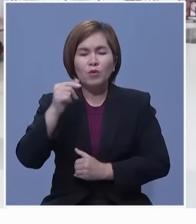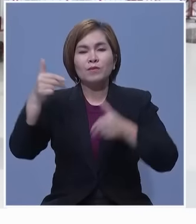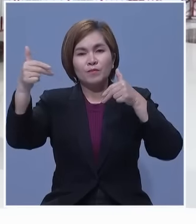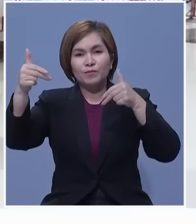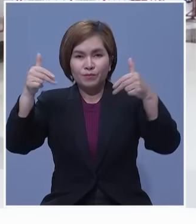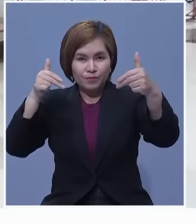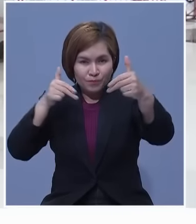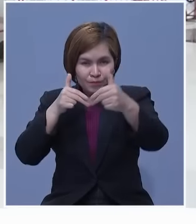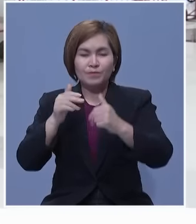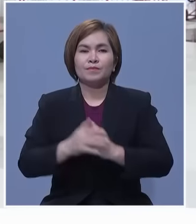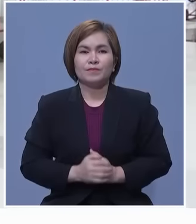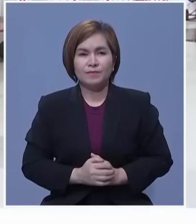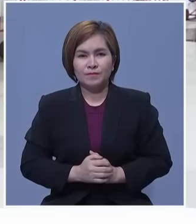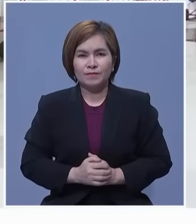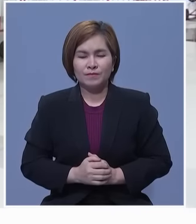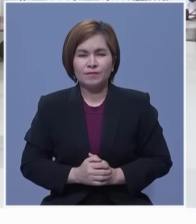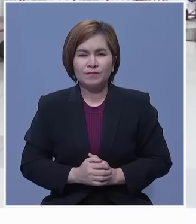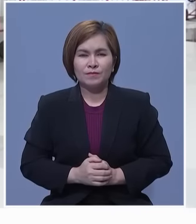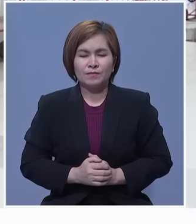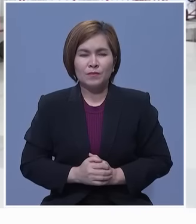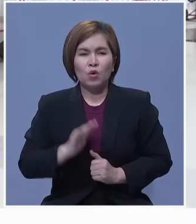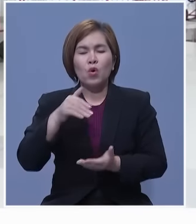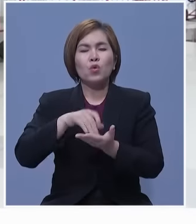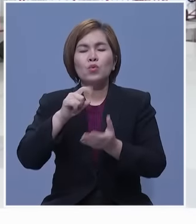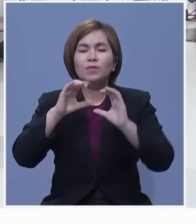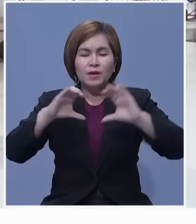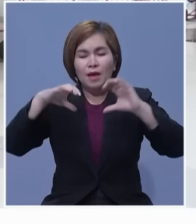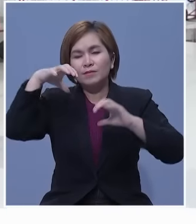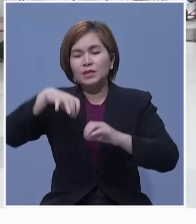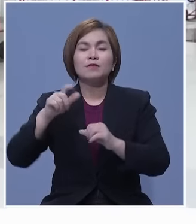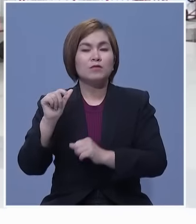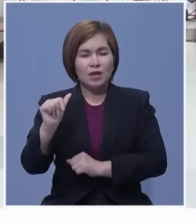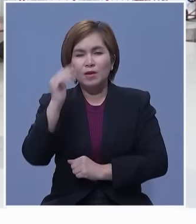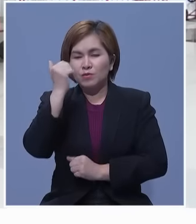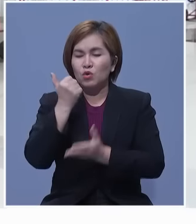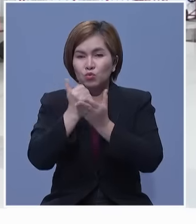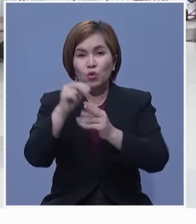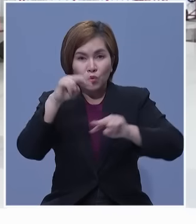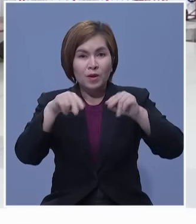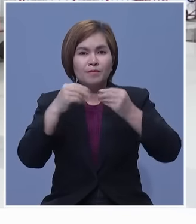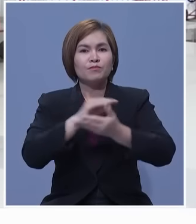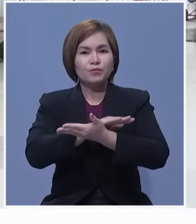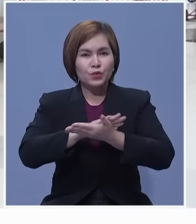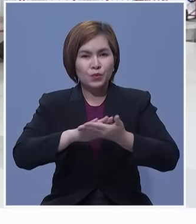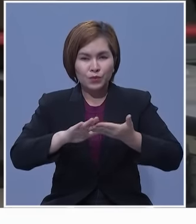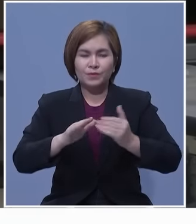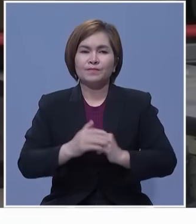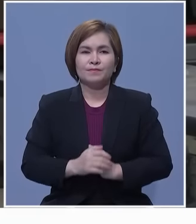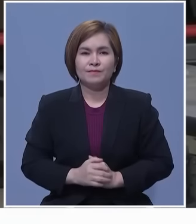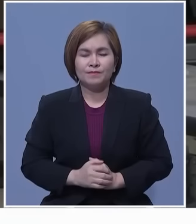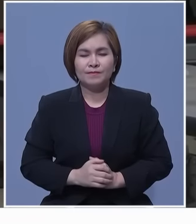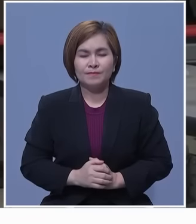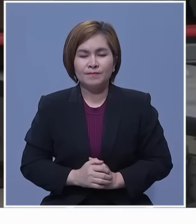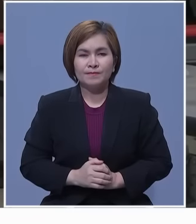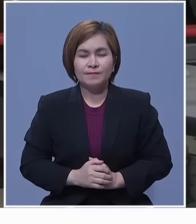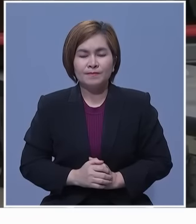รปิดมาติดตั้งเอาไว้ทุกด้านกลางโถงของศูนย์ราชการอาคาร A เพื่อที่จะดูแลรักษาความเรียบร้อยด้วยค่ะทั้งส